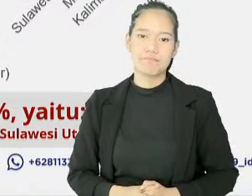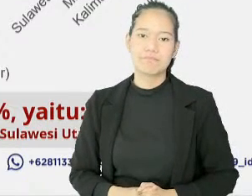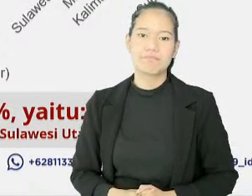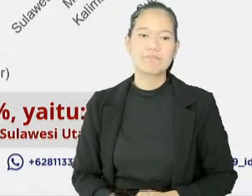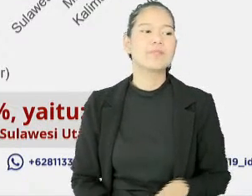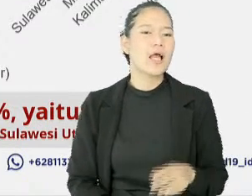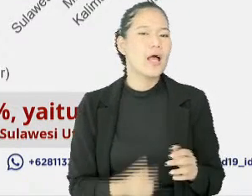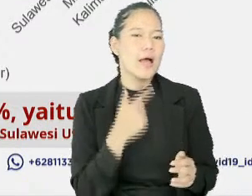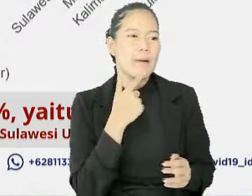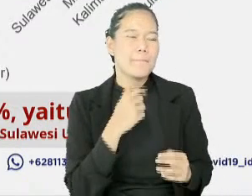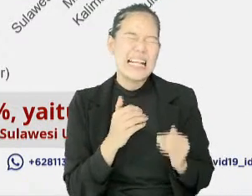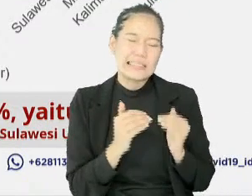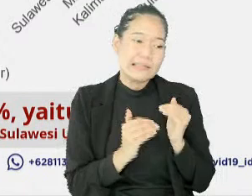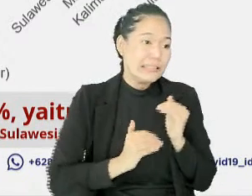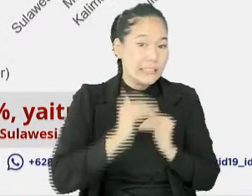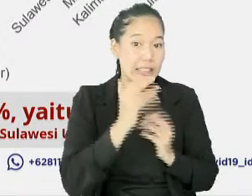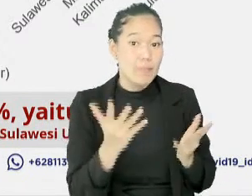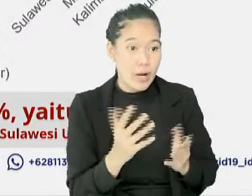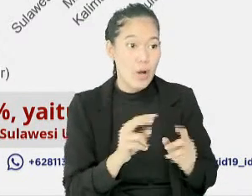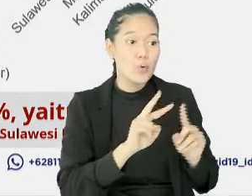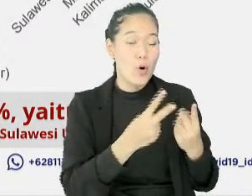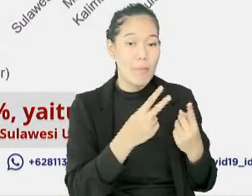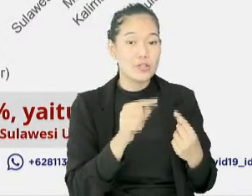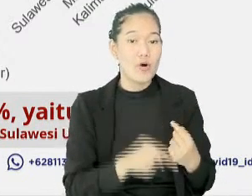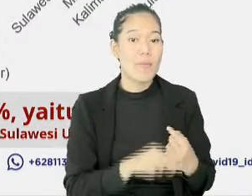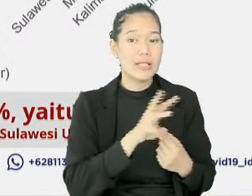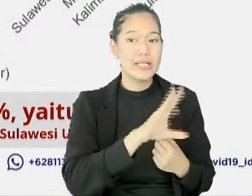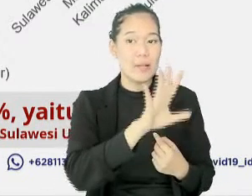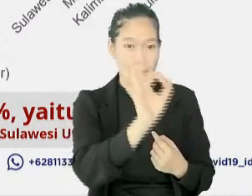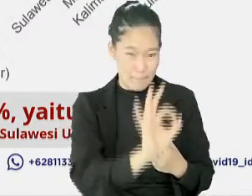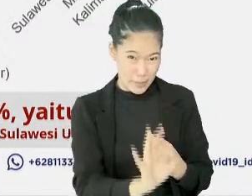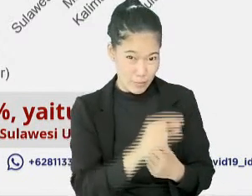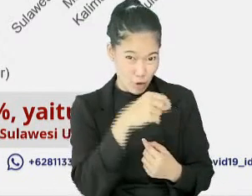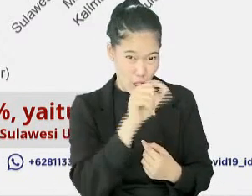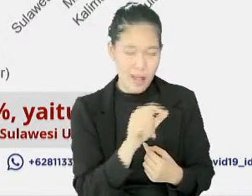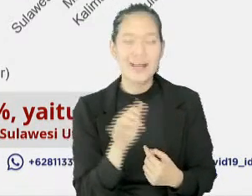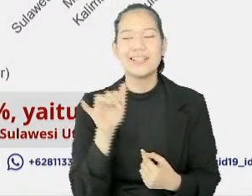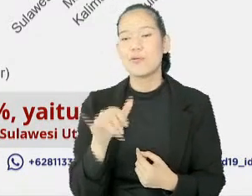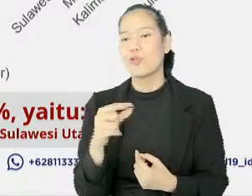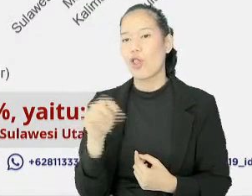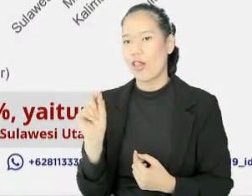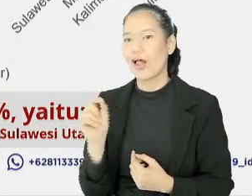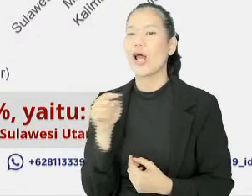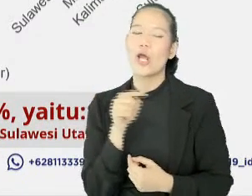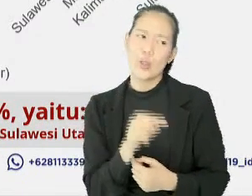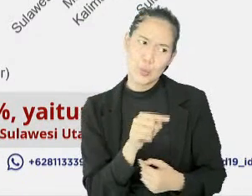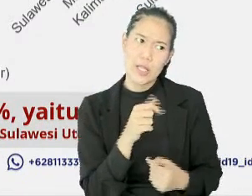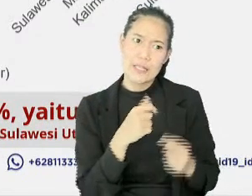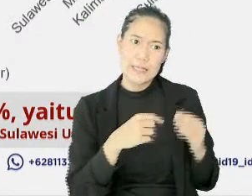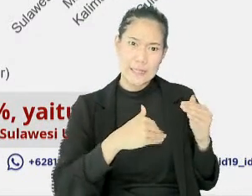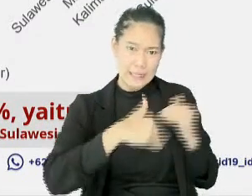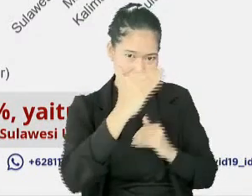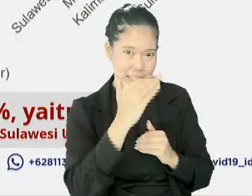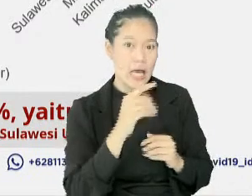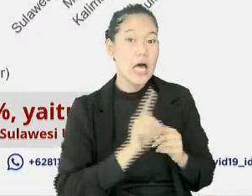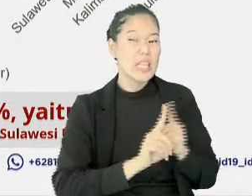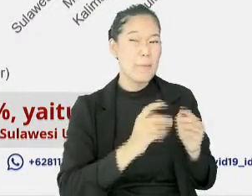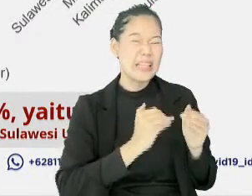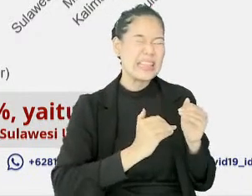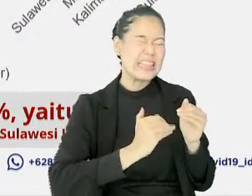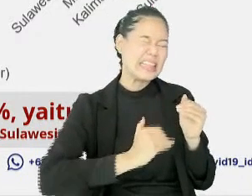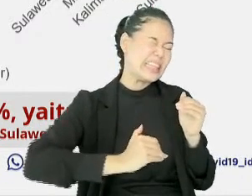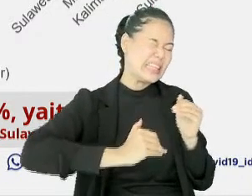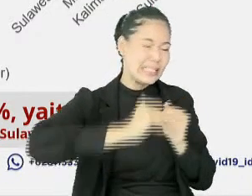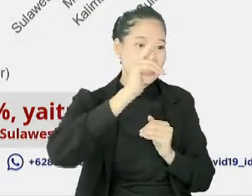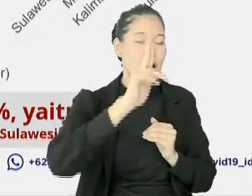dan yang paling tinggi adalah diangkat 12,3 puluh lima persen betul-betul yang paling tinggi tapi yang paling tinggi